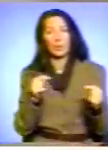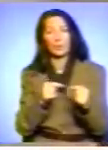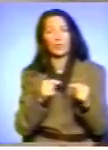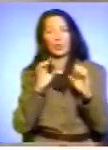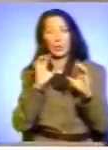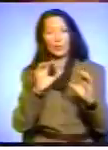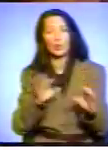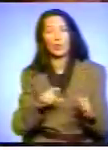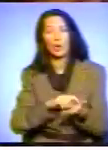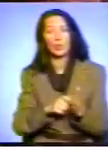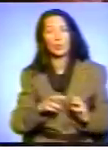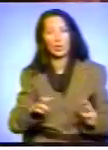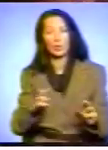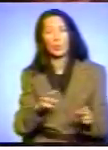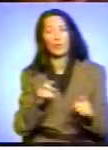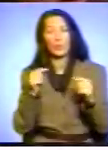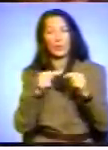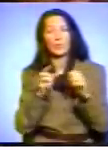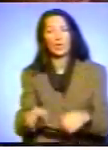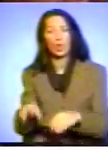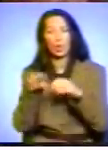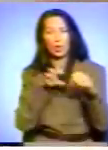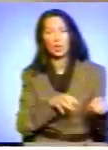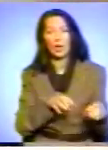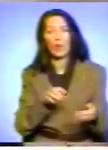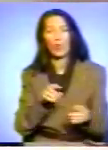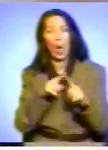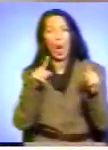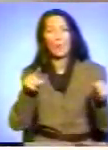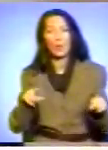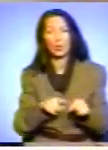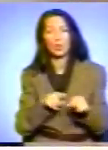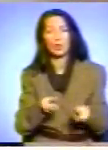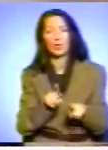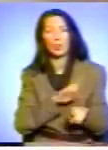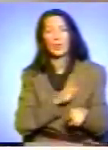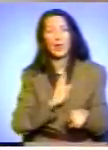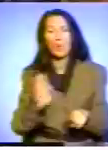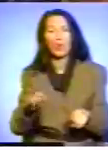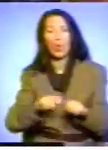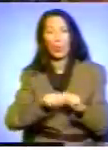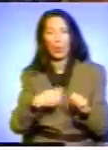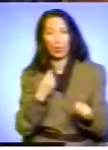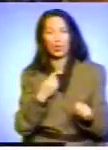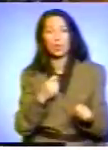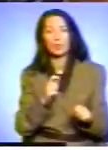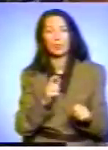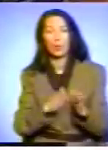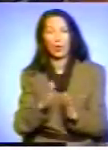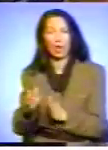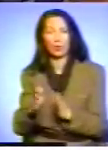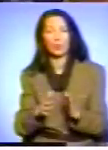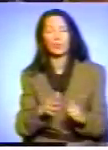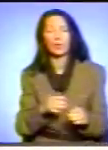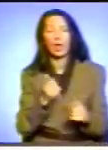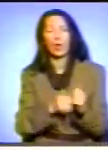доставку бюлетнів і відповідаємо, щоб не було порушень громадського порядку під час виборів. Кожен співробітник